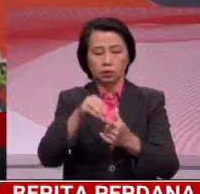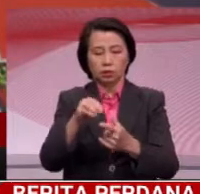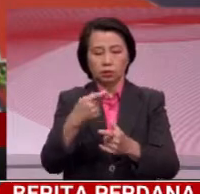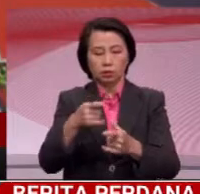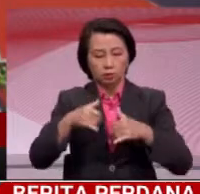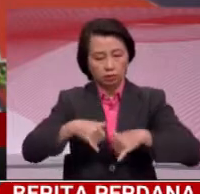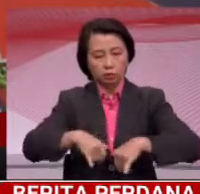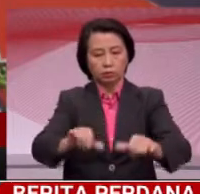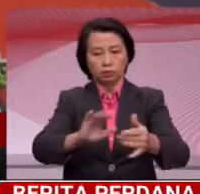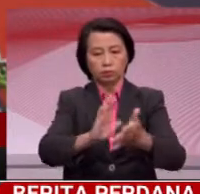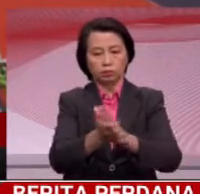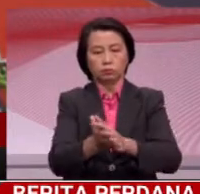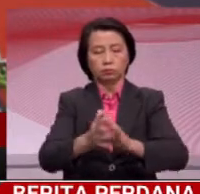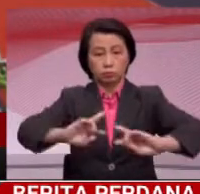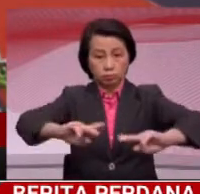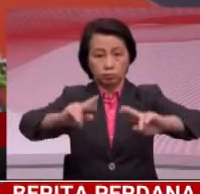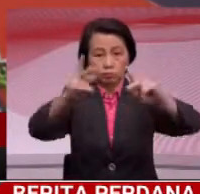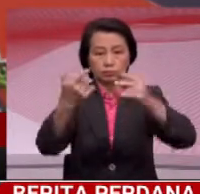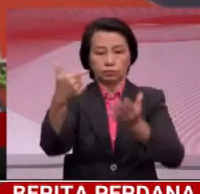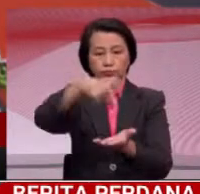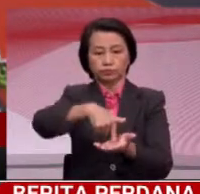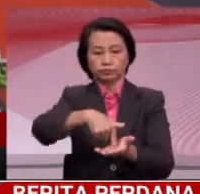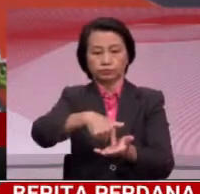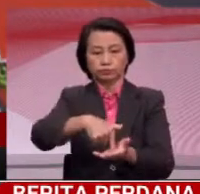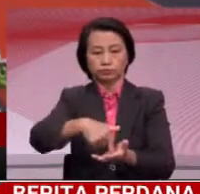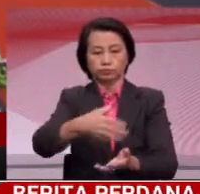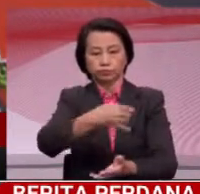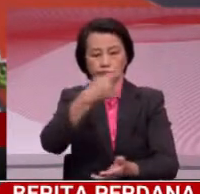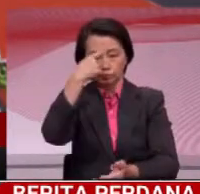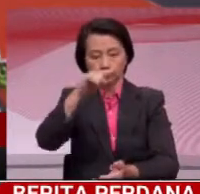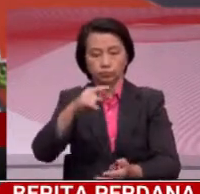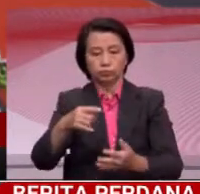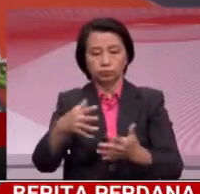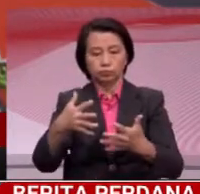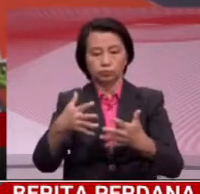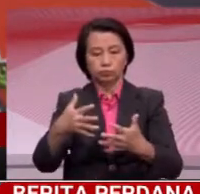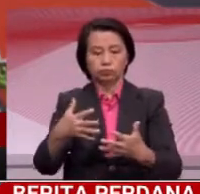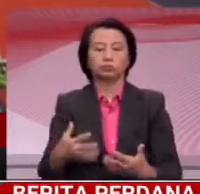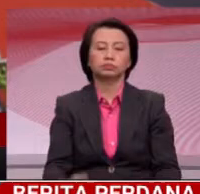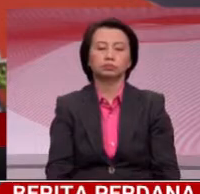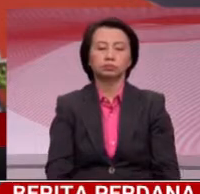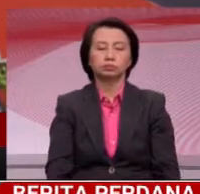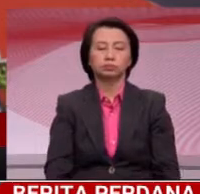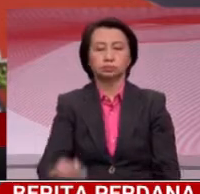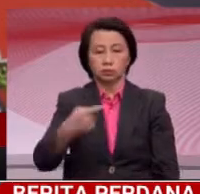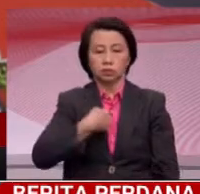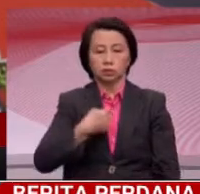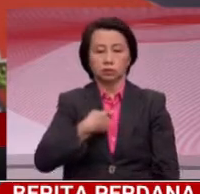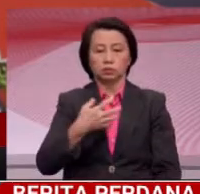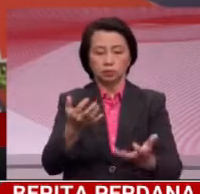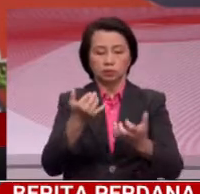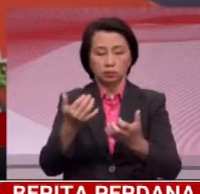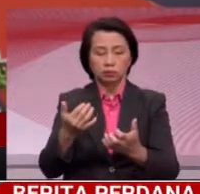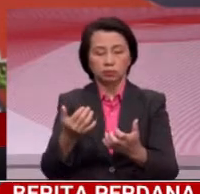terus menjadi lebih lancar. Bagi pimpinan masyarakat yang ada di sini, saya nak